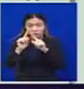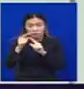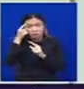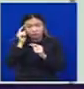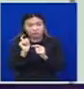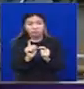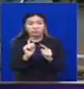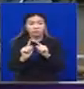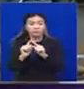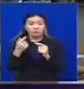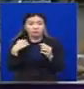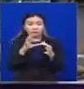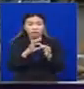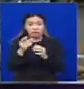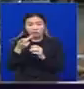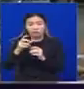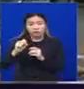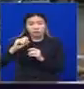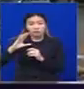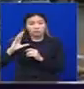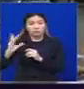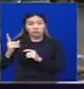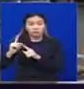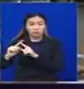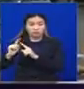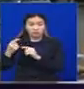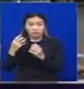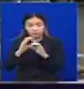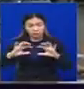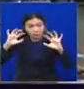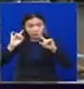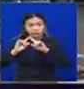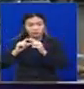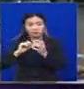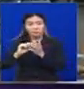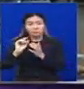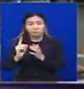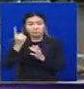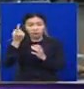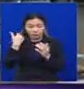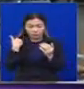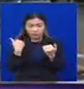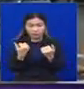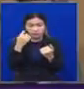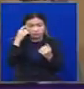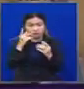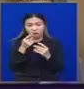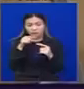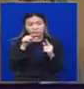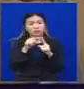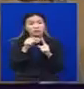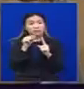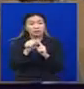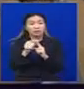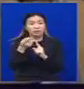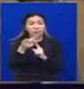าะการประเด็นคสช.รักษาการจนกว่าจะมีรัฐบาลใหม่รวมถึงการให้ประกาศและคำสั่งคสช.มีผ